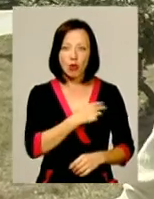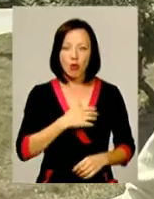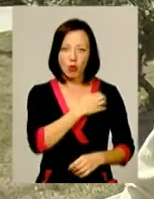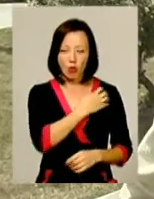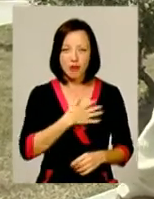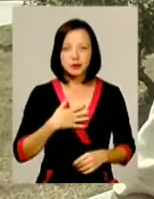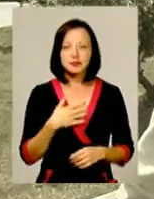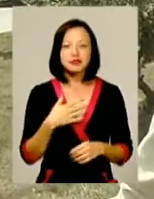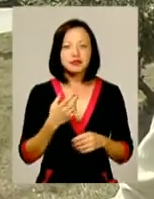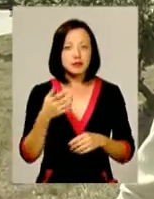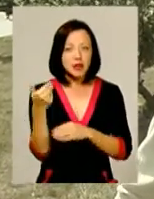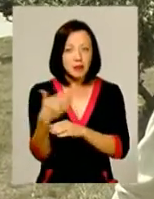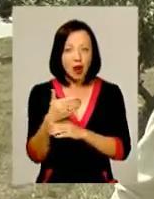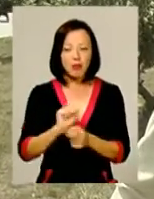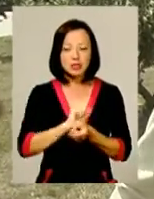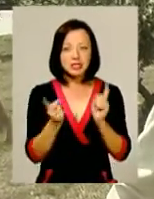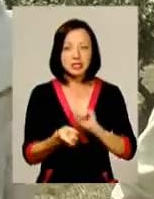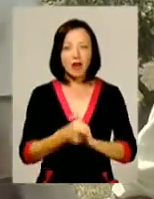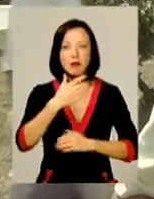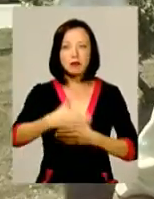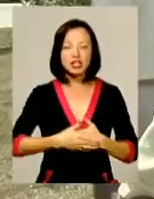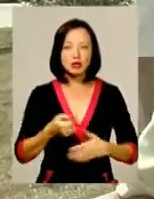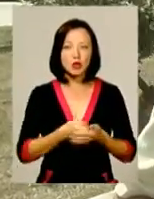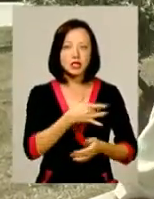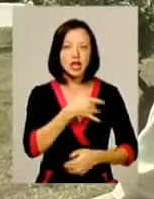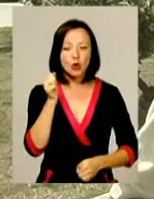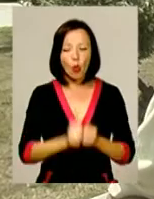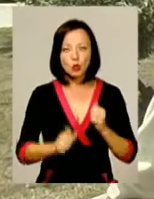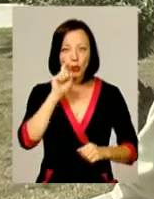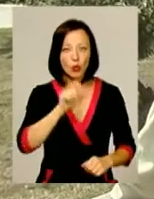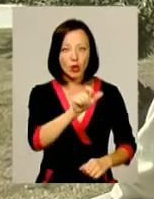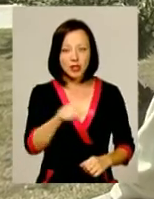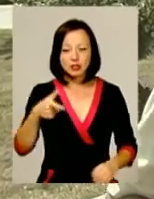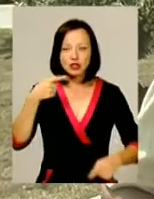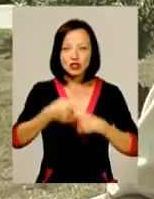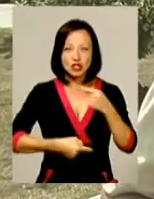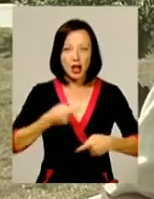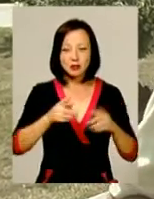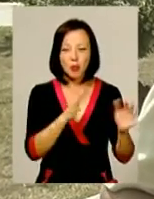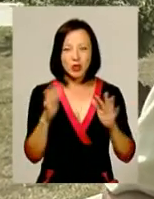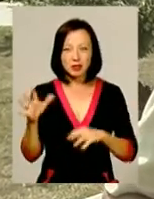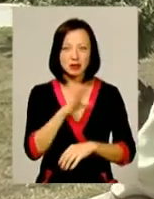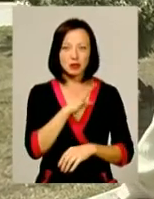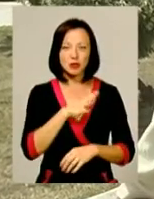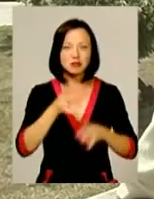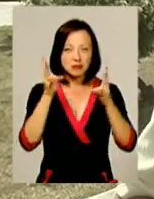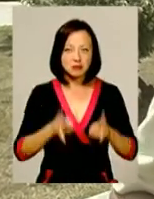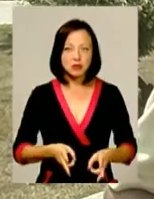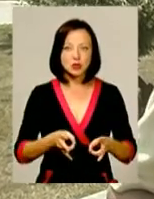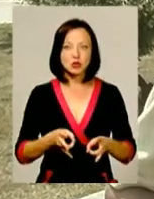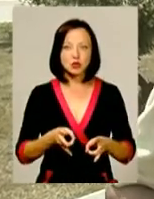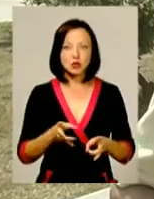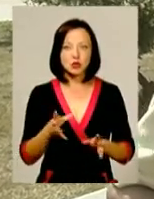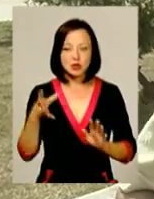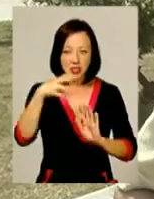набагато ближче до серця кожному українцю. Через події, які пройшов кожен українець, через ту біду, яка